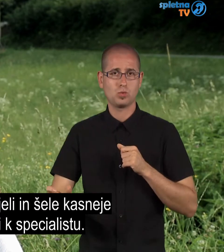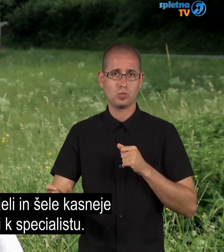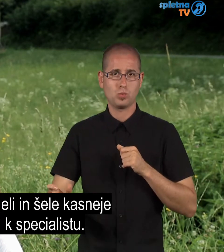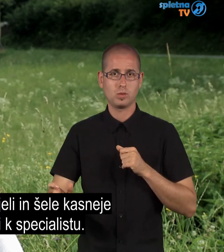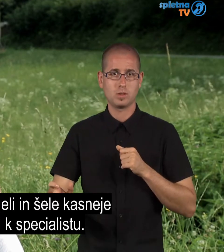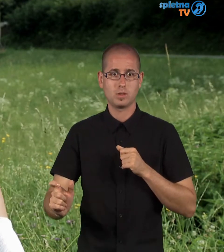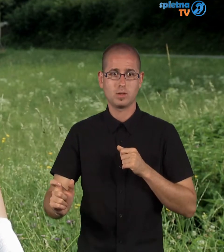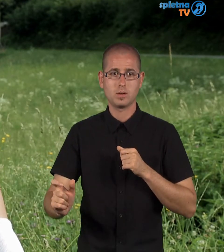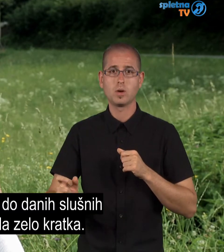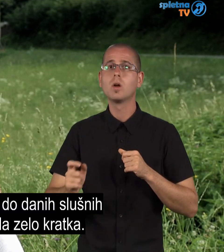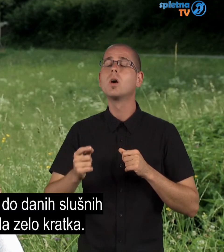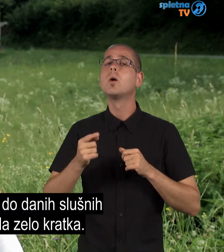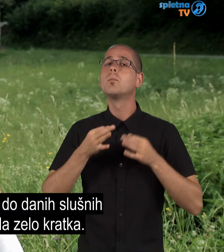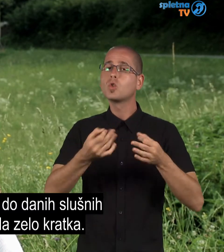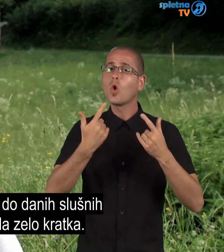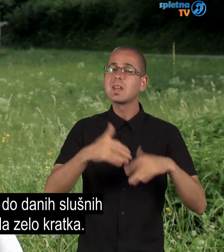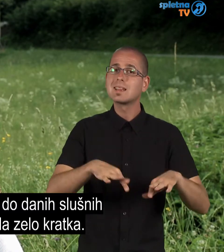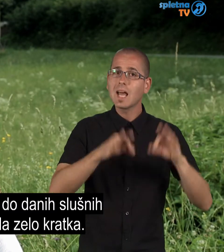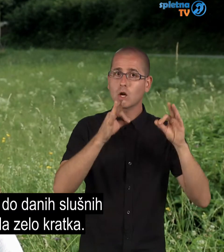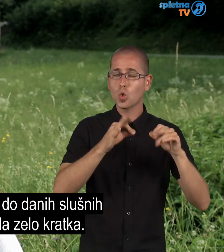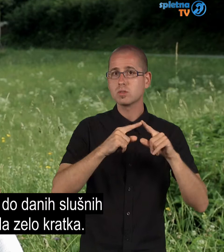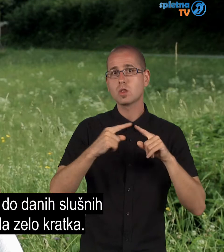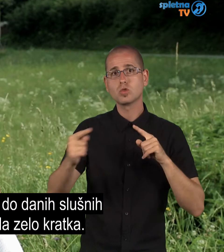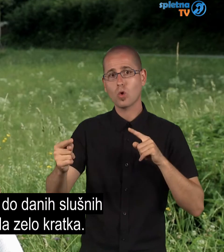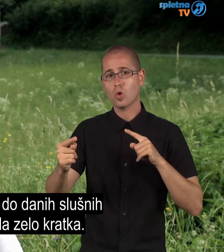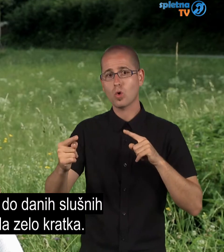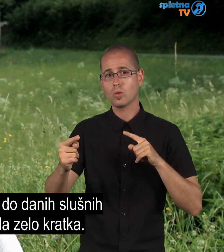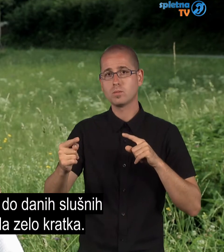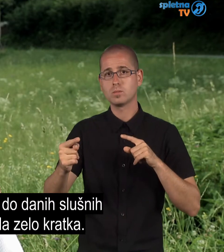specialistu. Pot od diagnoze